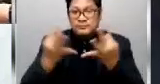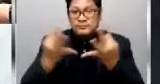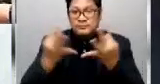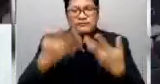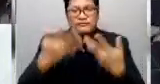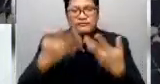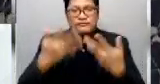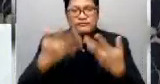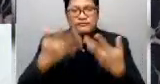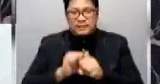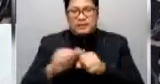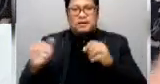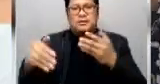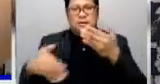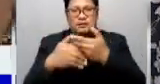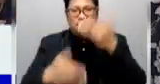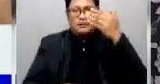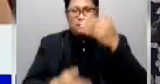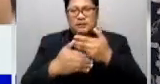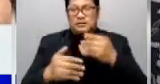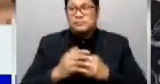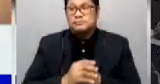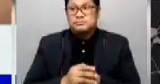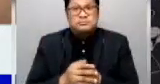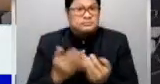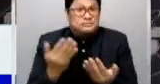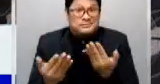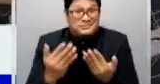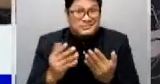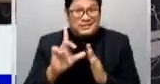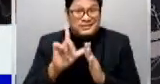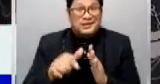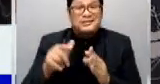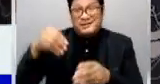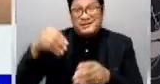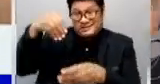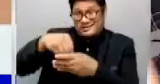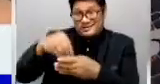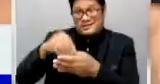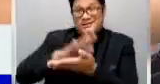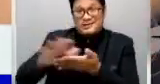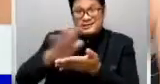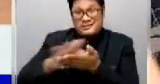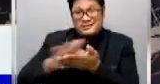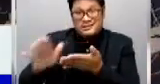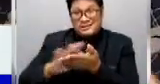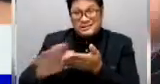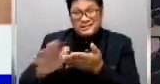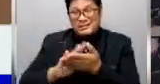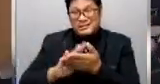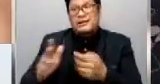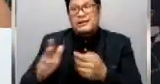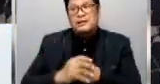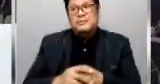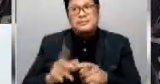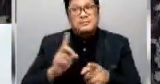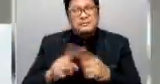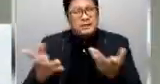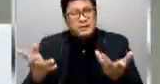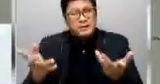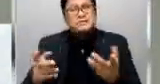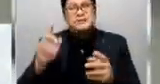lockdown. Kasi baka mamaya, malinis na sa loob, tapos papasok sila, yung pala mag-career sila, maapektan uli sa